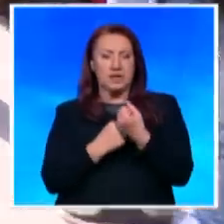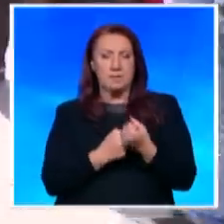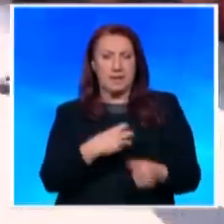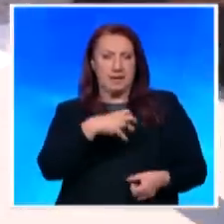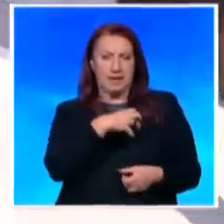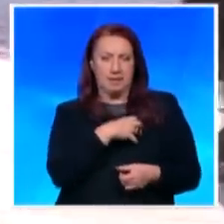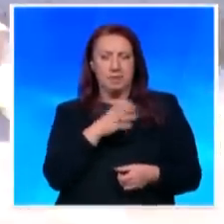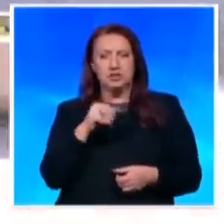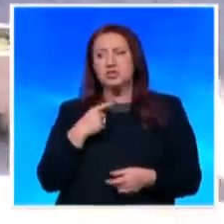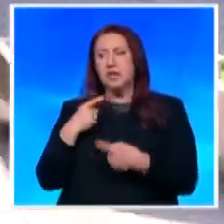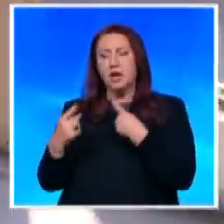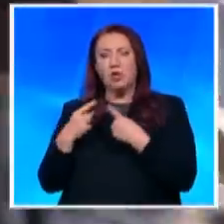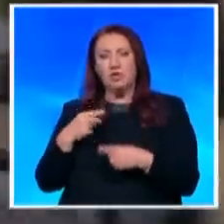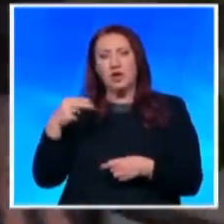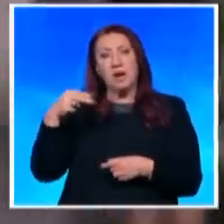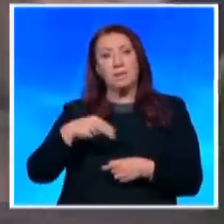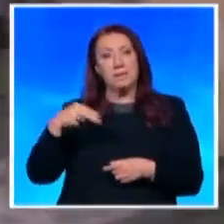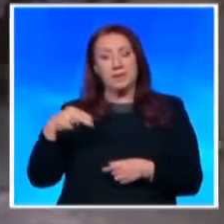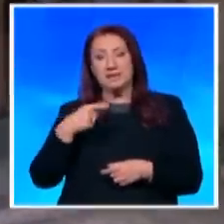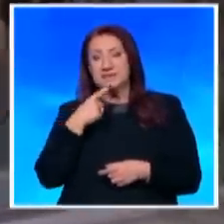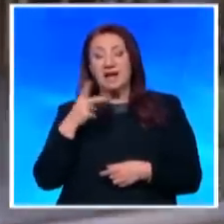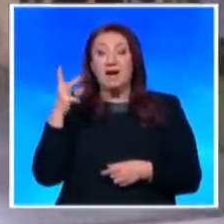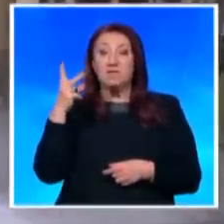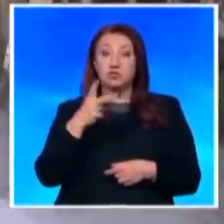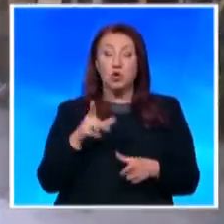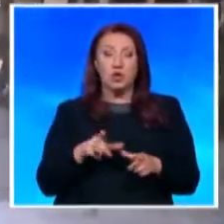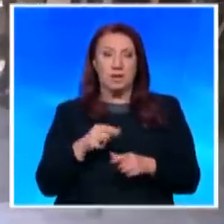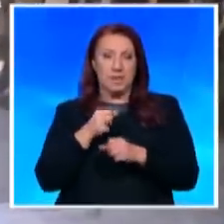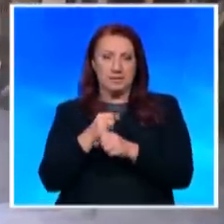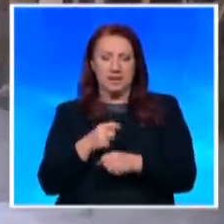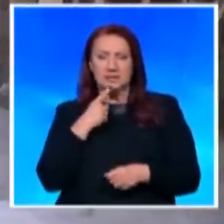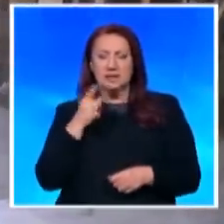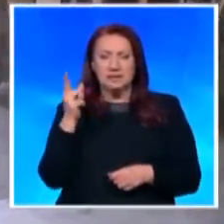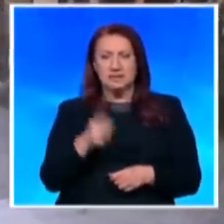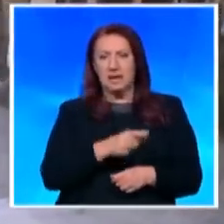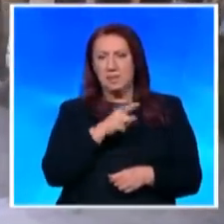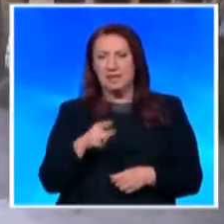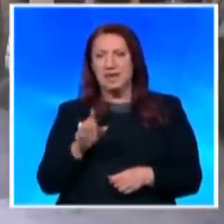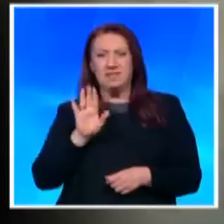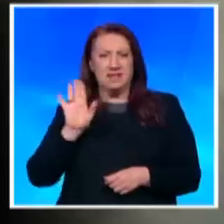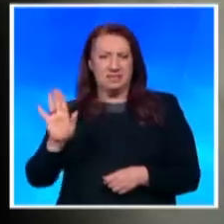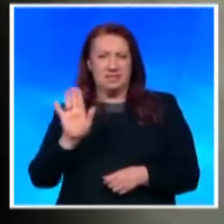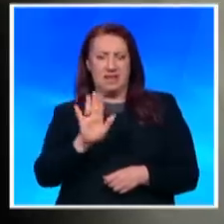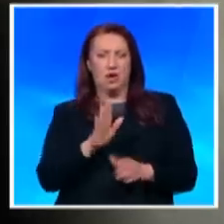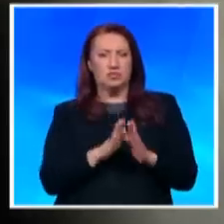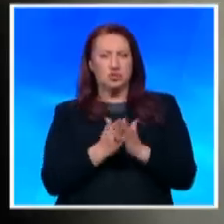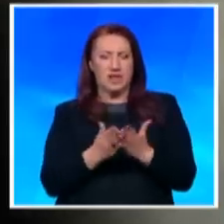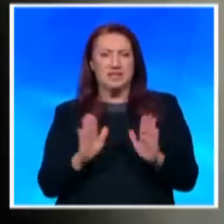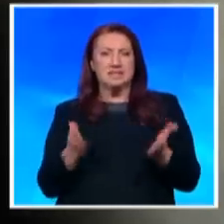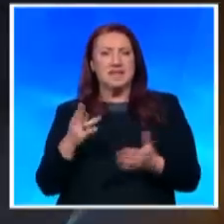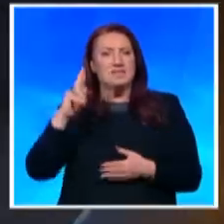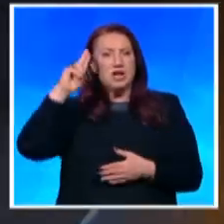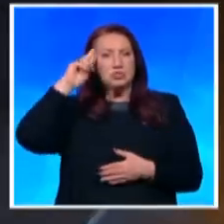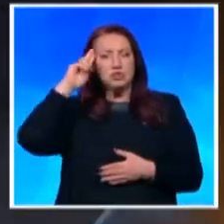Продължаваме промяната Демократична България за втория мандат и ще забрани на членовете си да стават служебни министри, каквито в момента са